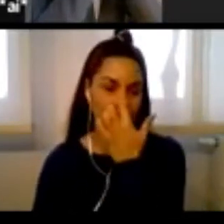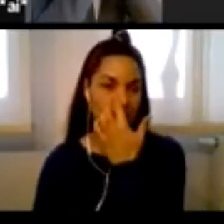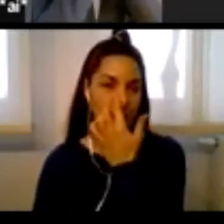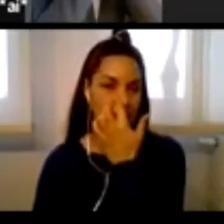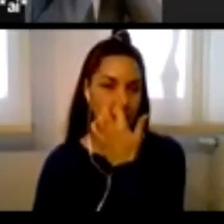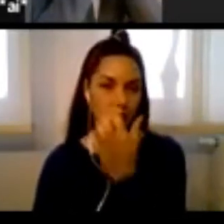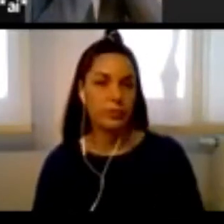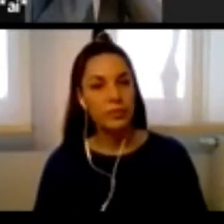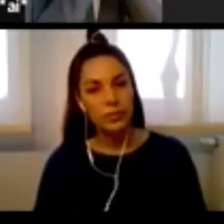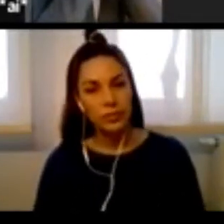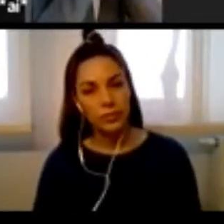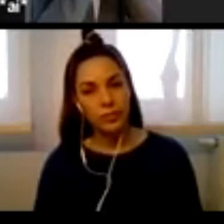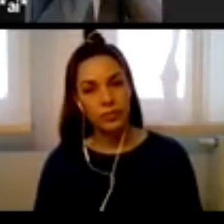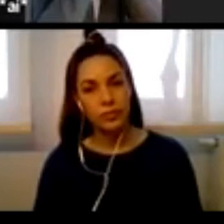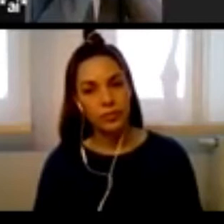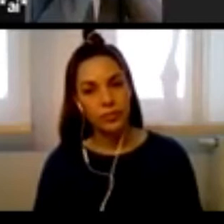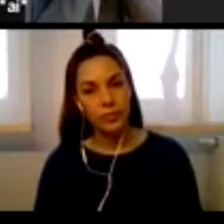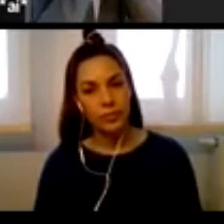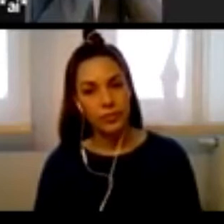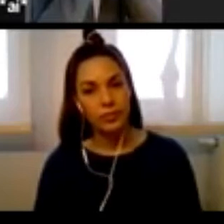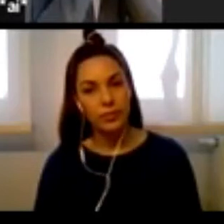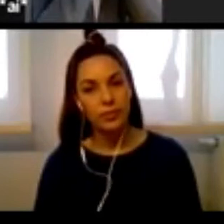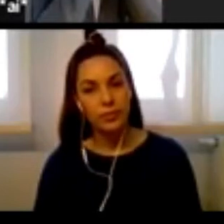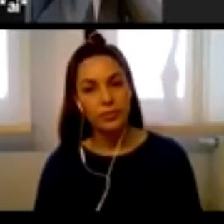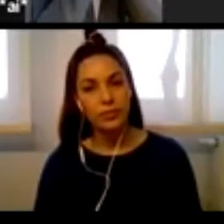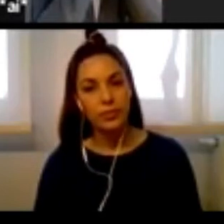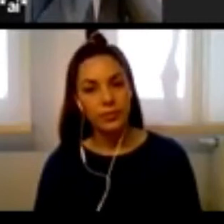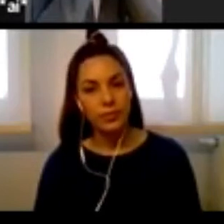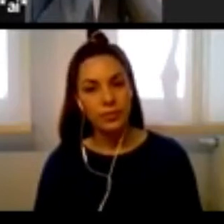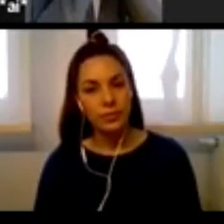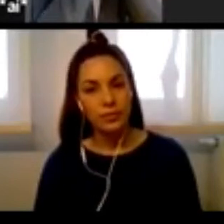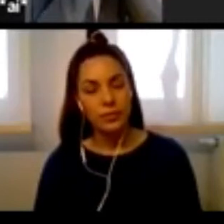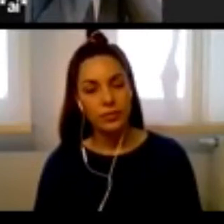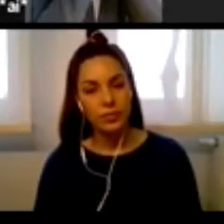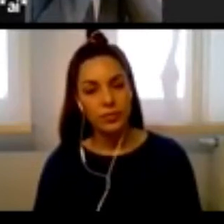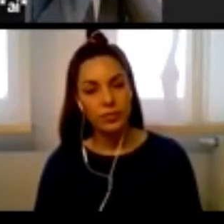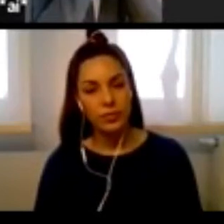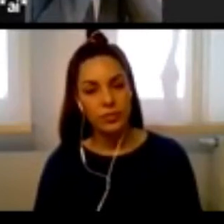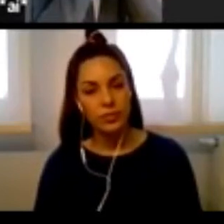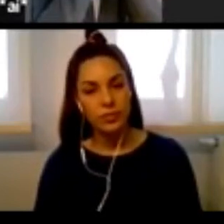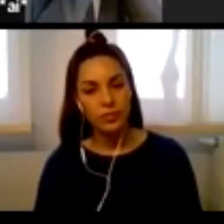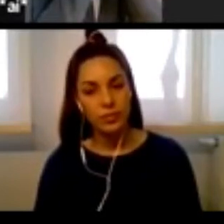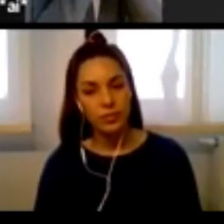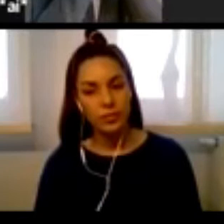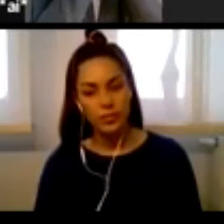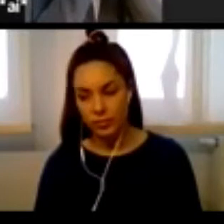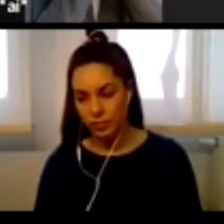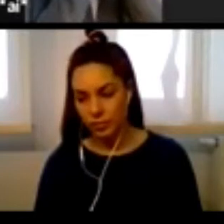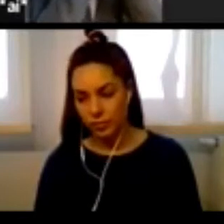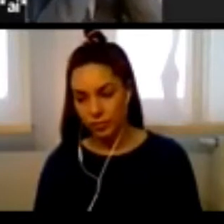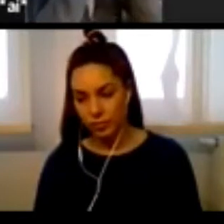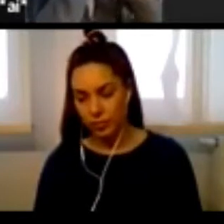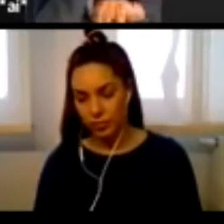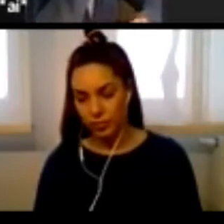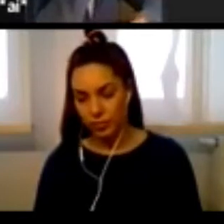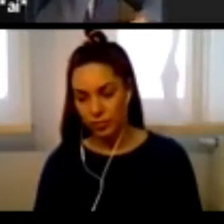znači, vrlo važno nositi maske kako bismo bili sigurni tijekom pandemije, ali isto tako je vrlo važno da i gluhe osobe dobiju